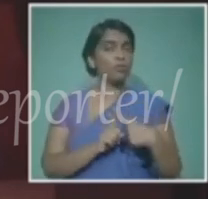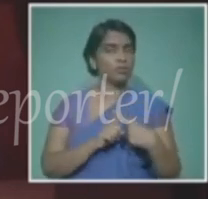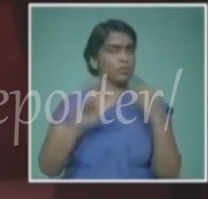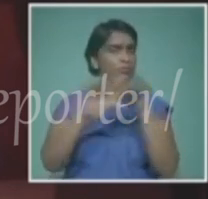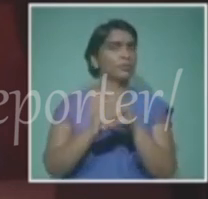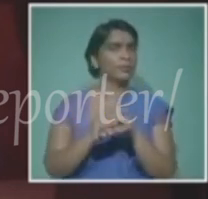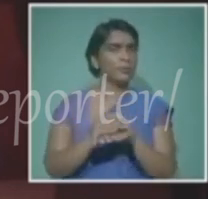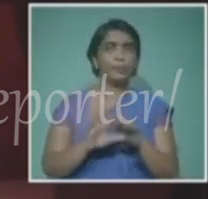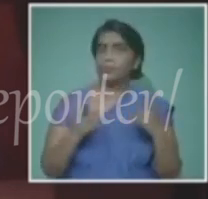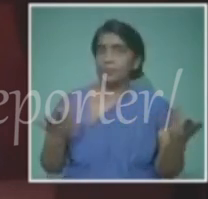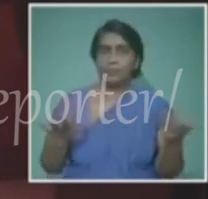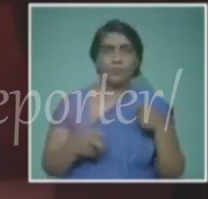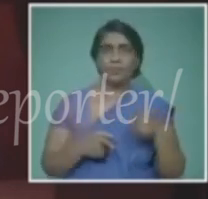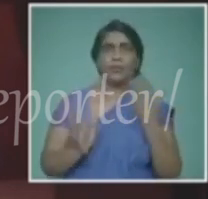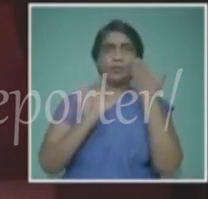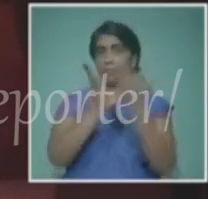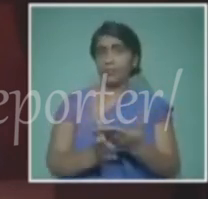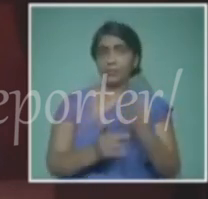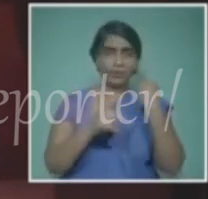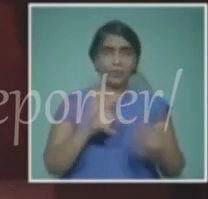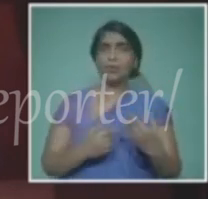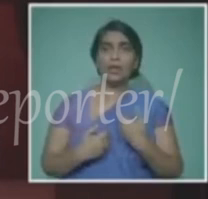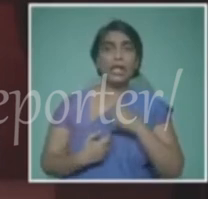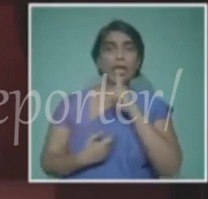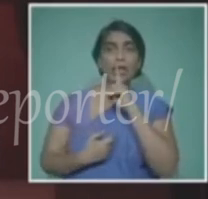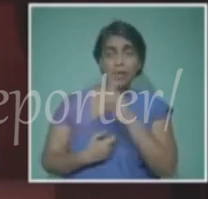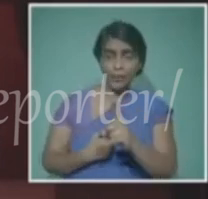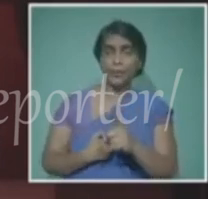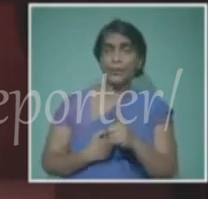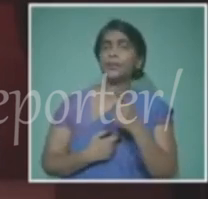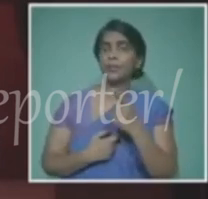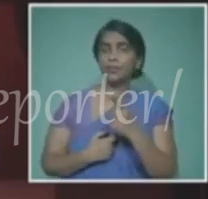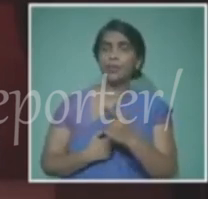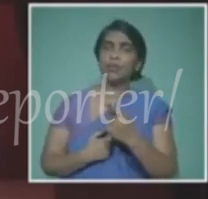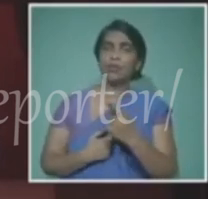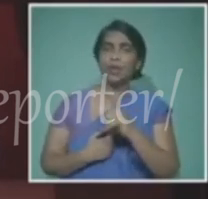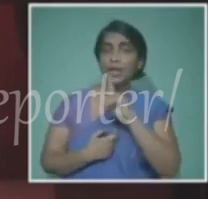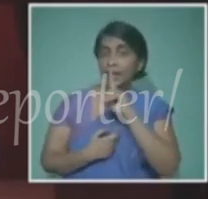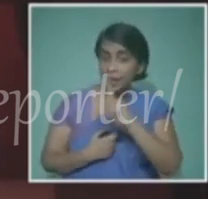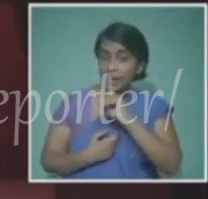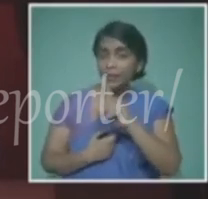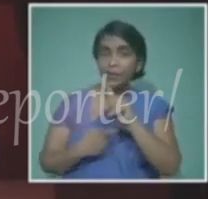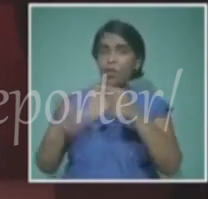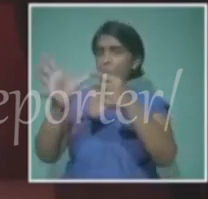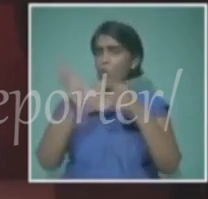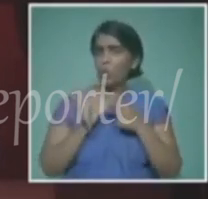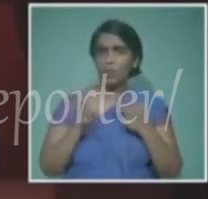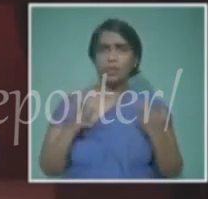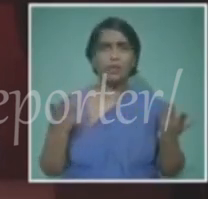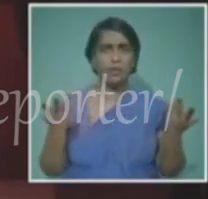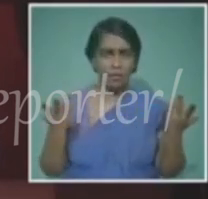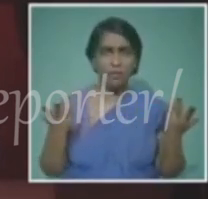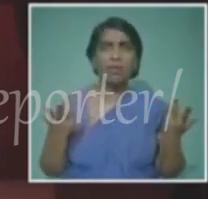වෙමු. එහෙම නැතුව මේක ඉදිරිපත් කරලා අපි ඉල්ලපු දේවල් වලට පිළිතුරක් ලැබුණ නැති තත්ත්වයක් තුළ